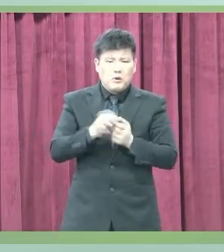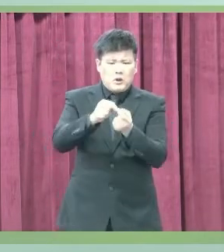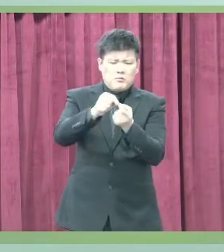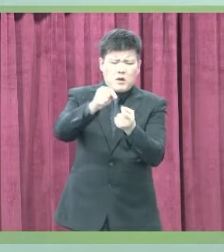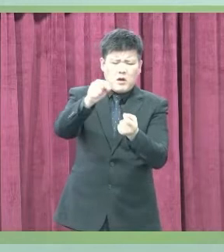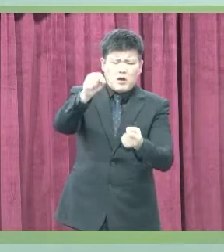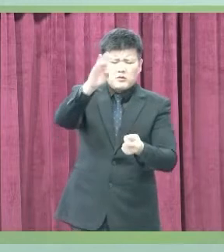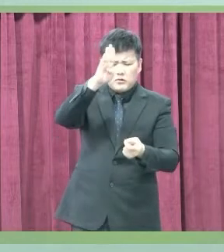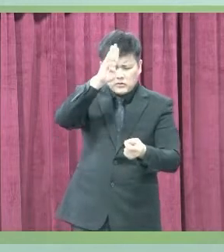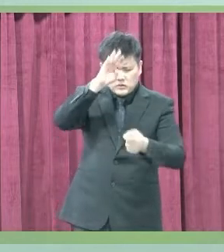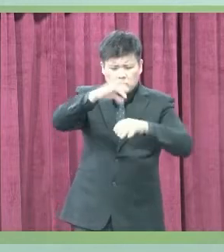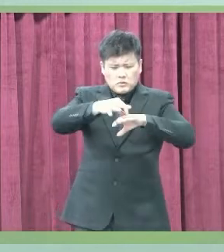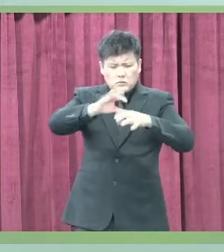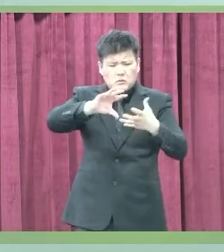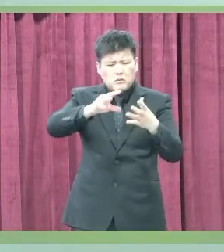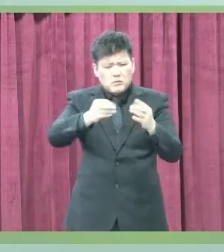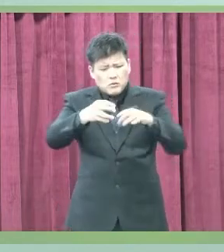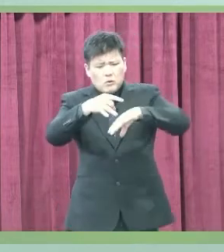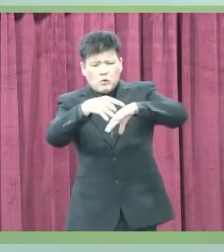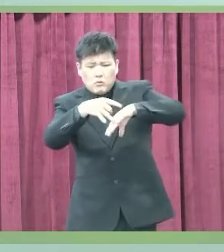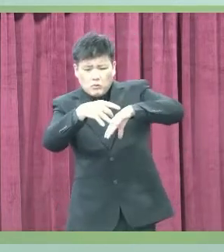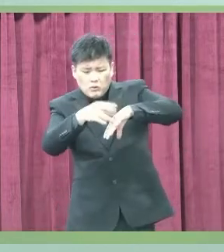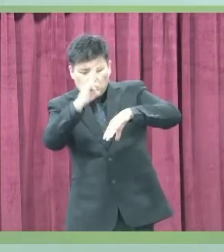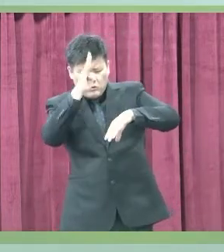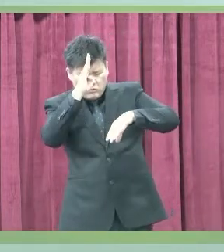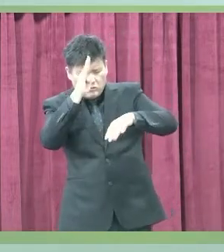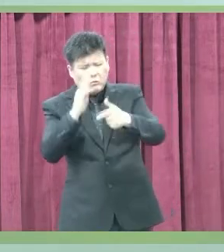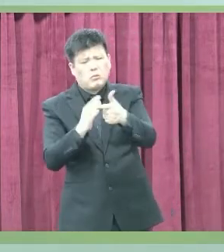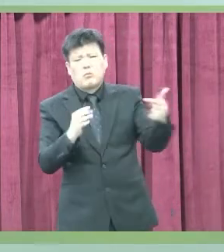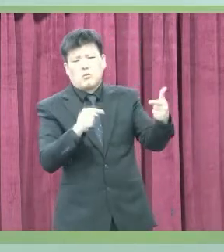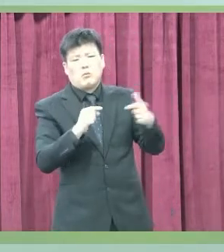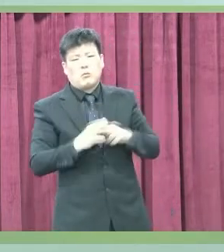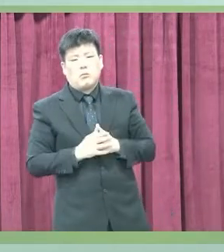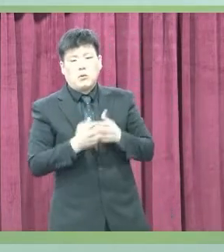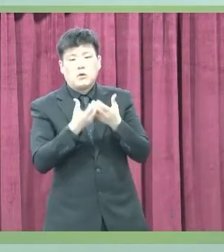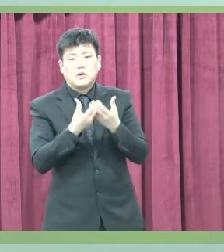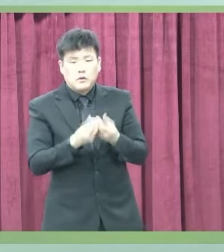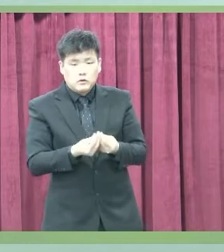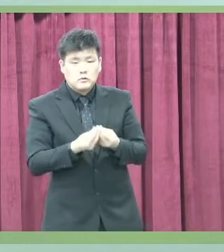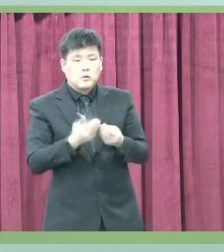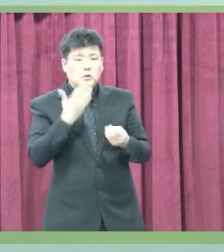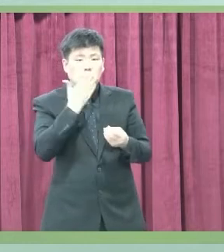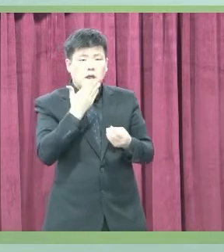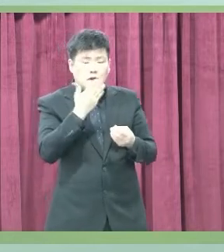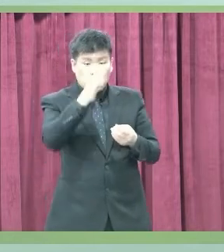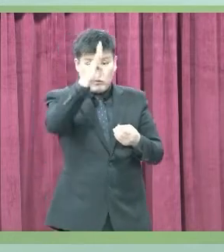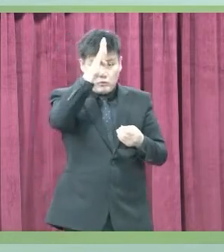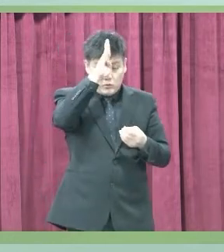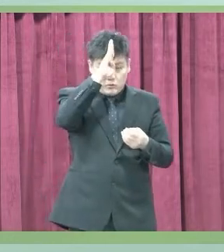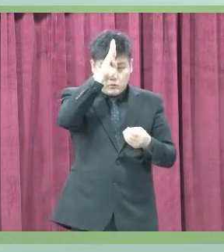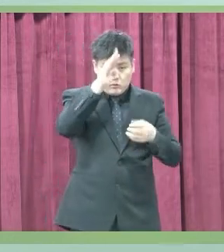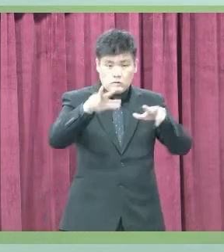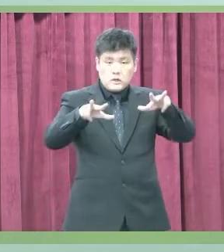만성질환과 근골격계 질환과 결합조직의 질환을 많이 갖고 있어요. 좀 보시면 예를 들어서 당뇨병 같은 경우는